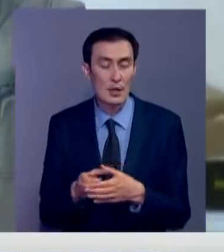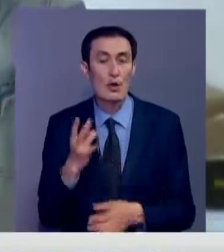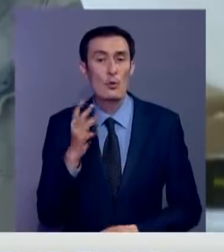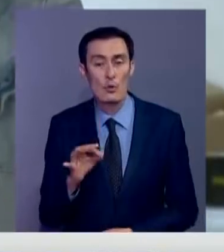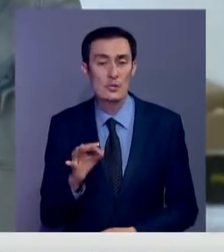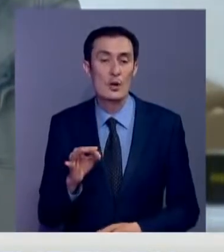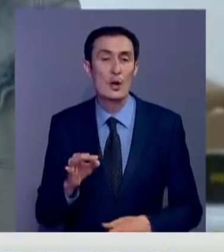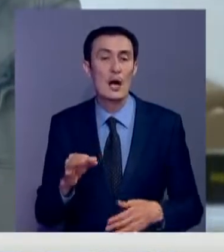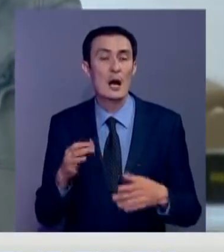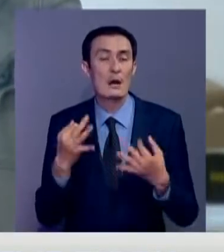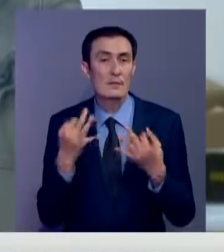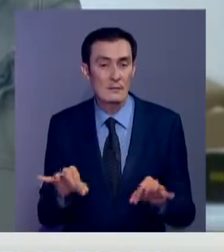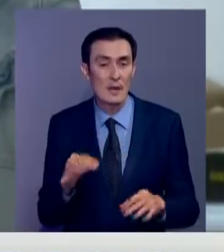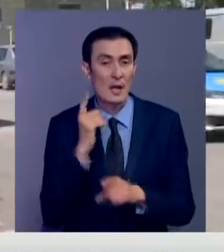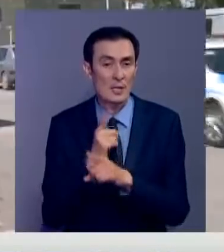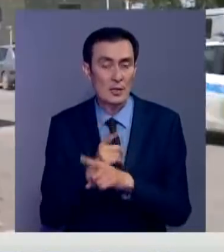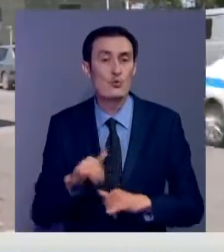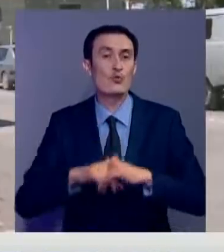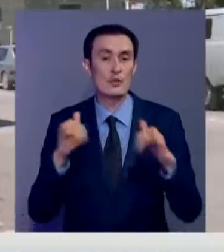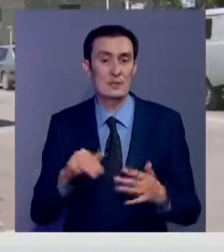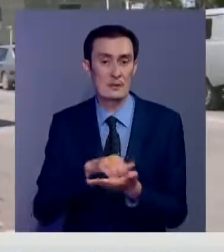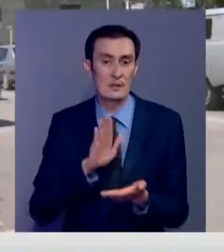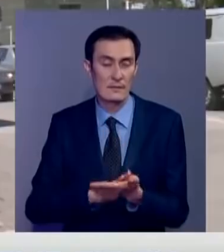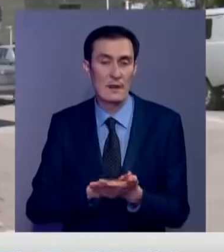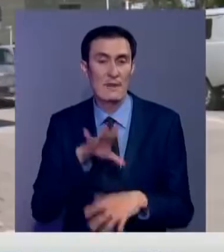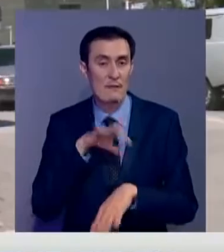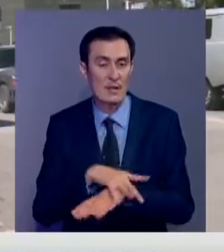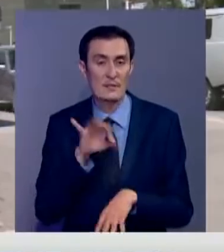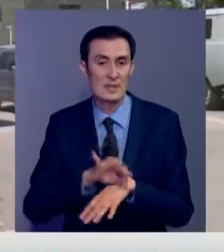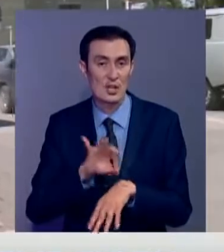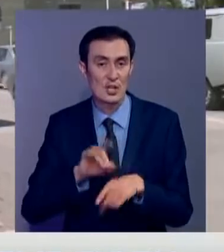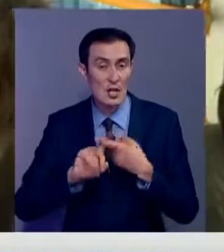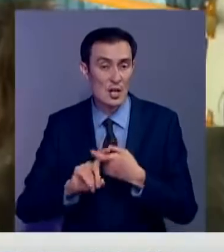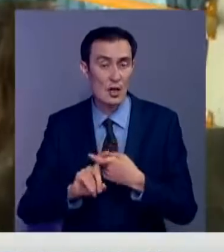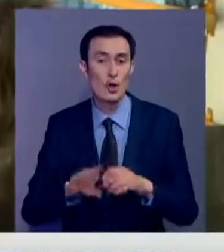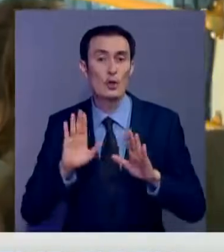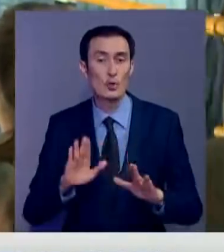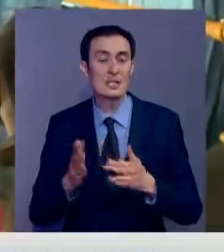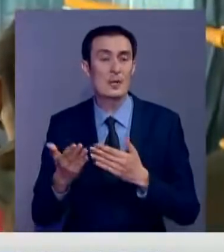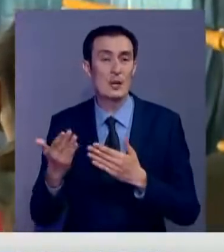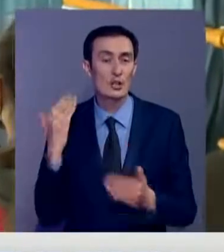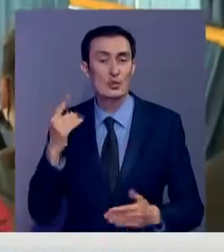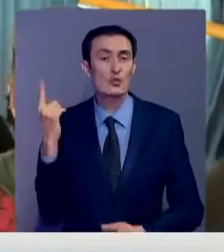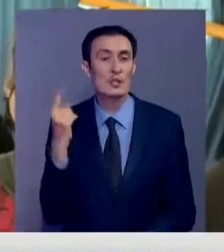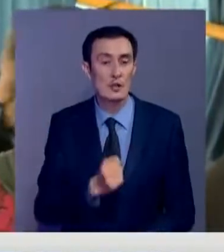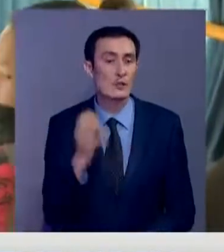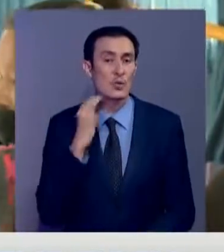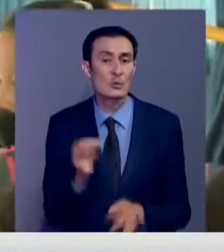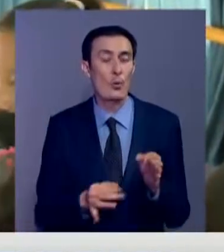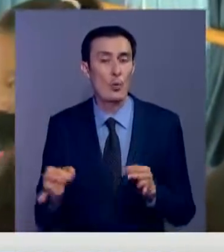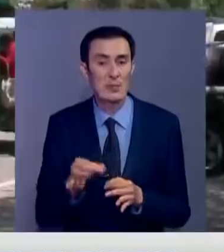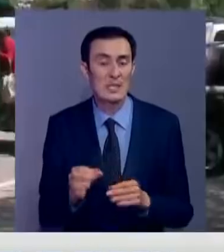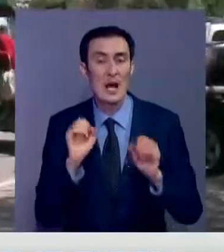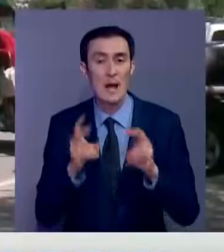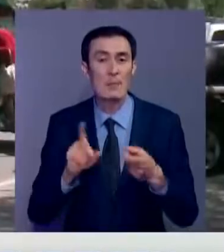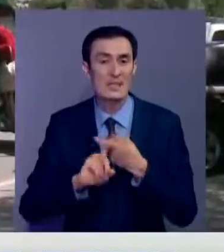с ослаблением карантина возросло и число зарегистрированных случаев инфицирования. Только за прошедшую неделю в Кызылординской